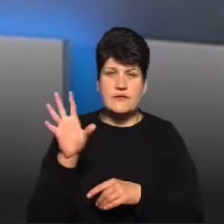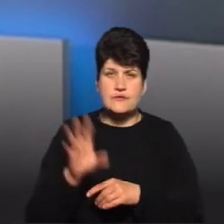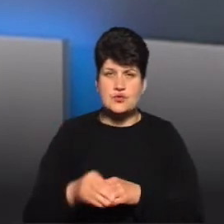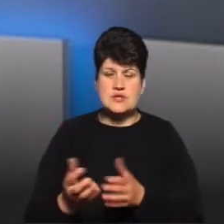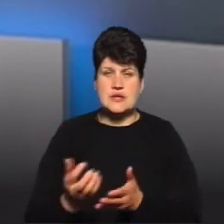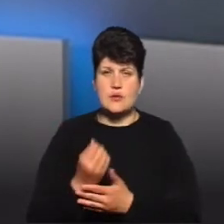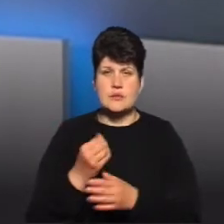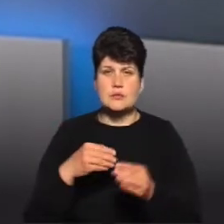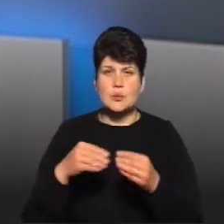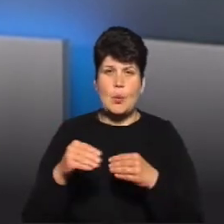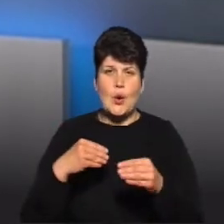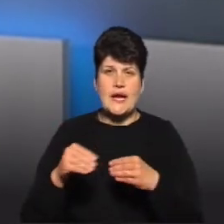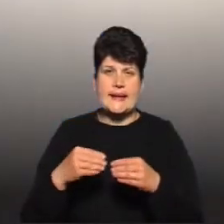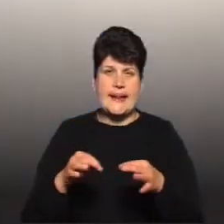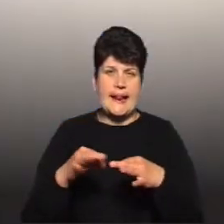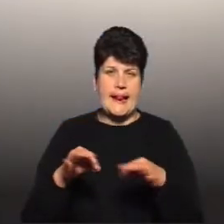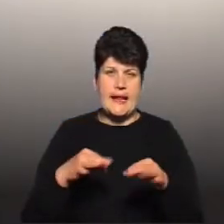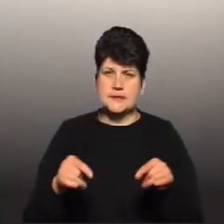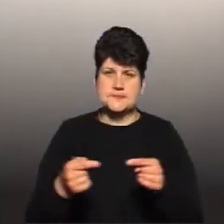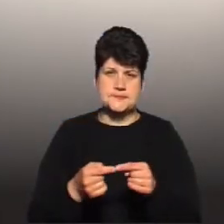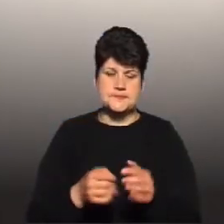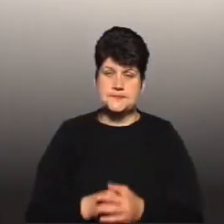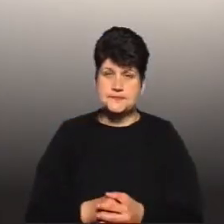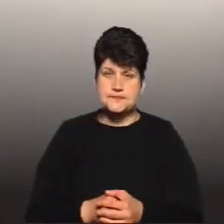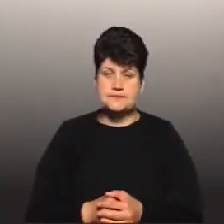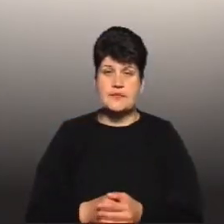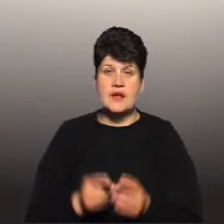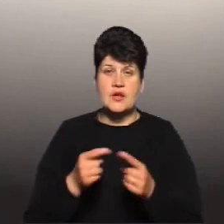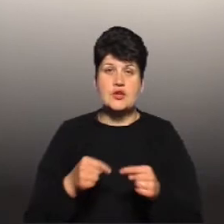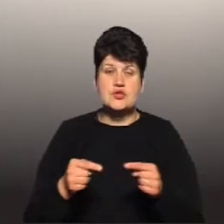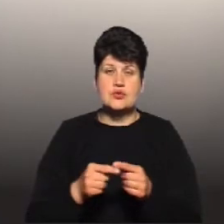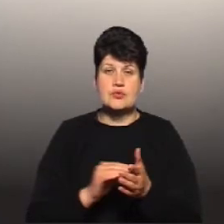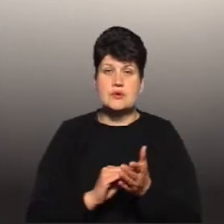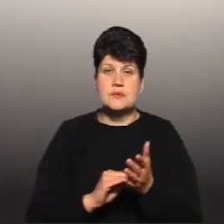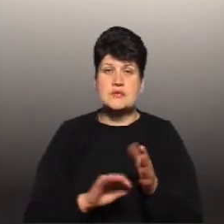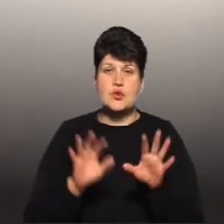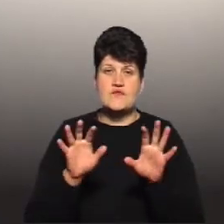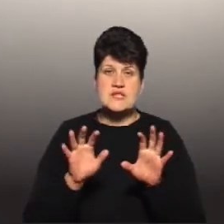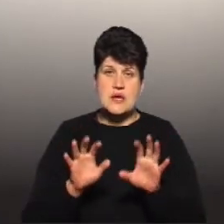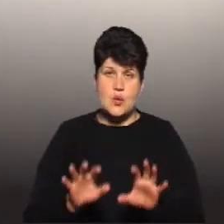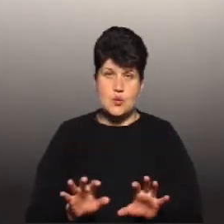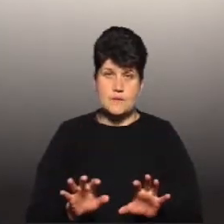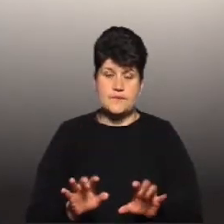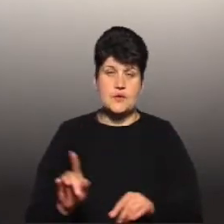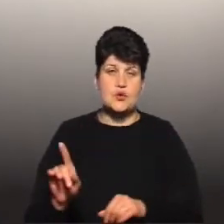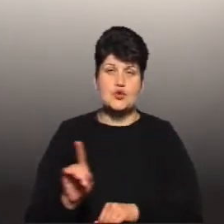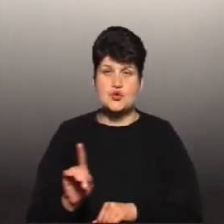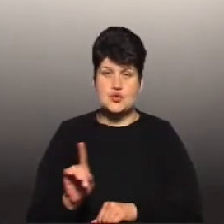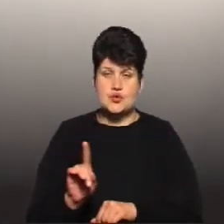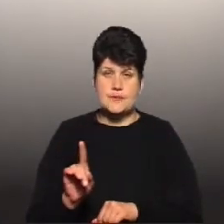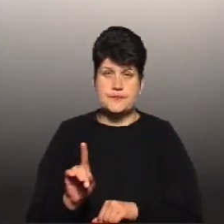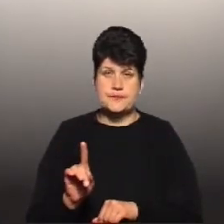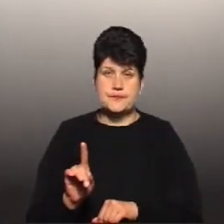мінімум. Отже, чітко визначено законом, що за